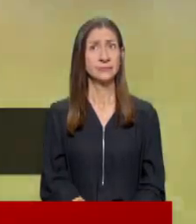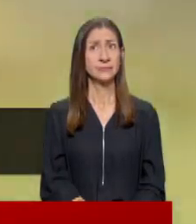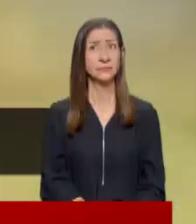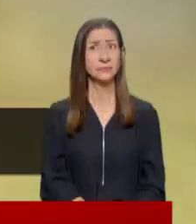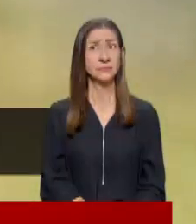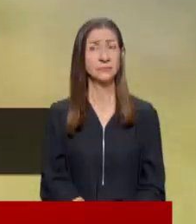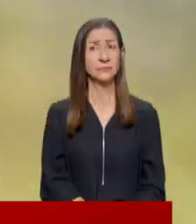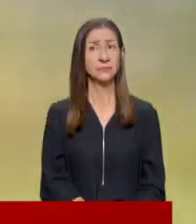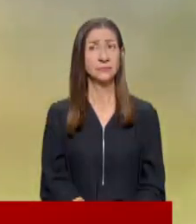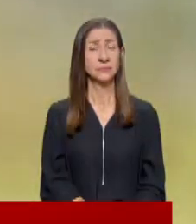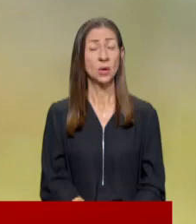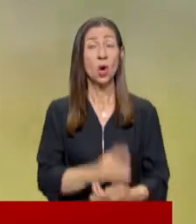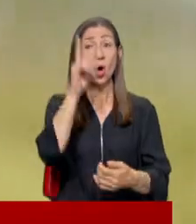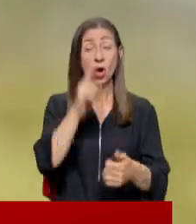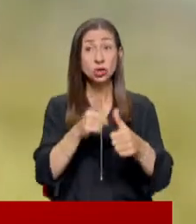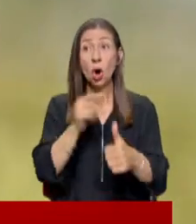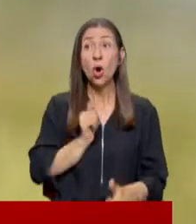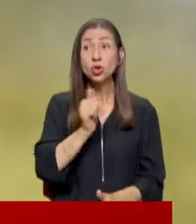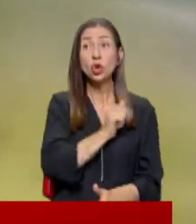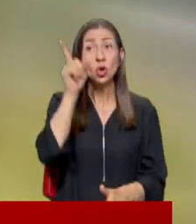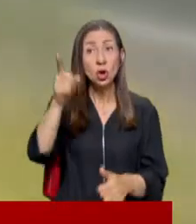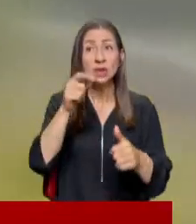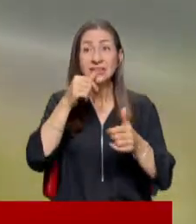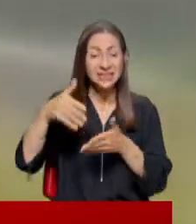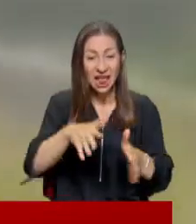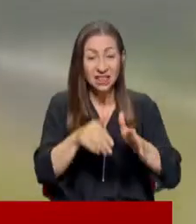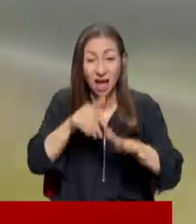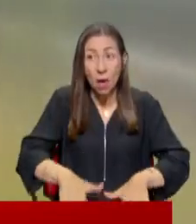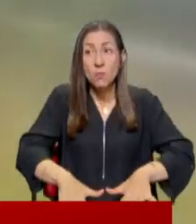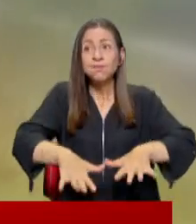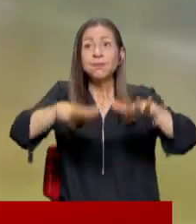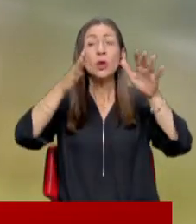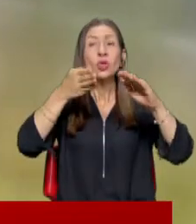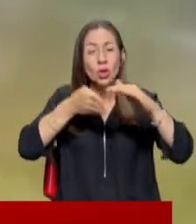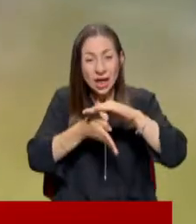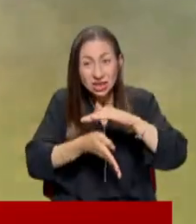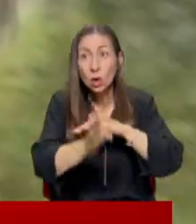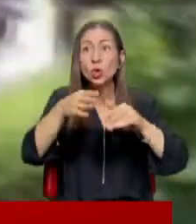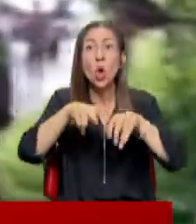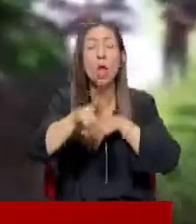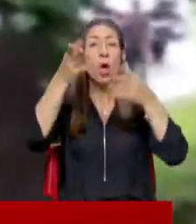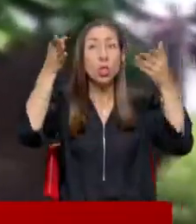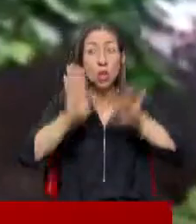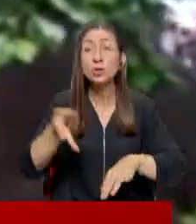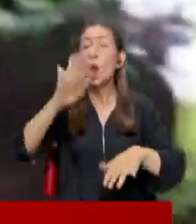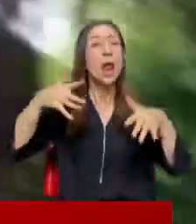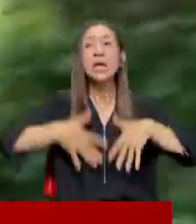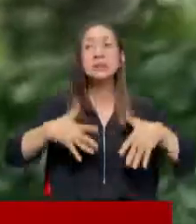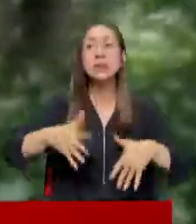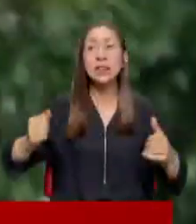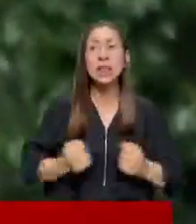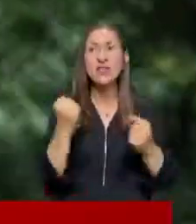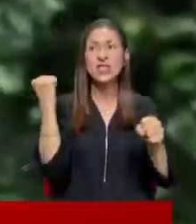Mescidi dere yolu kapalı. Önce Ordu'da da Çağlayan Deresi taşınca tünel çıkışındaki yol çöktü. Sonra Rize'de